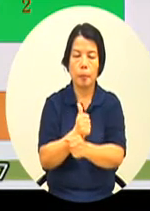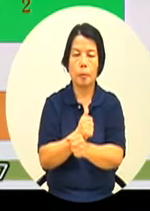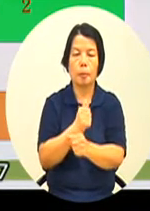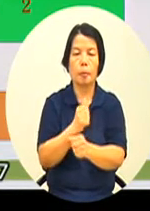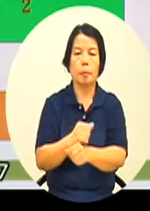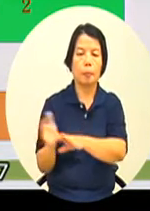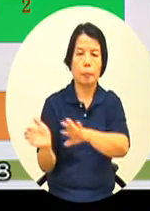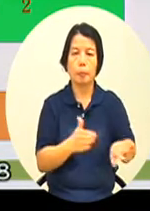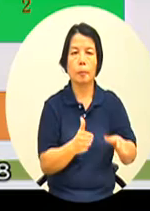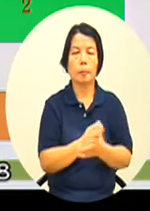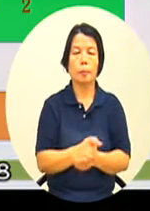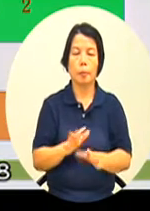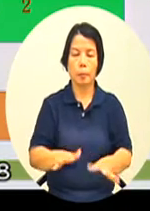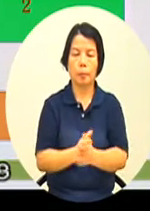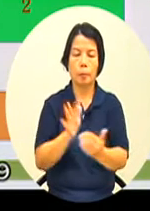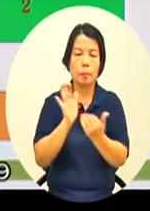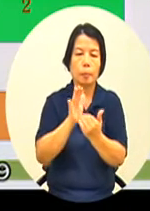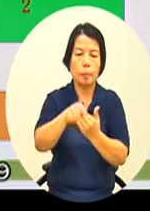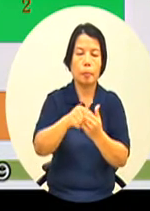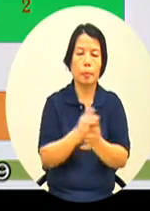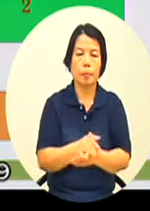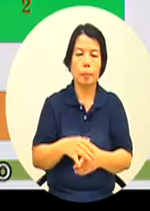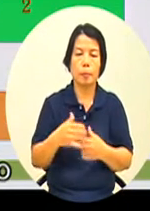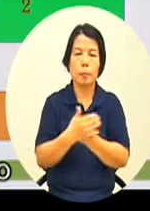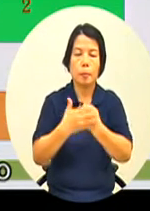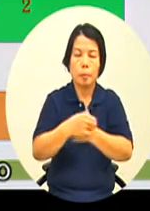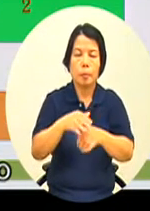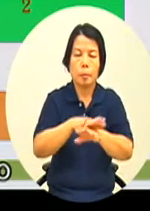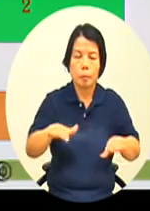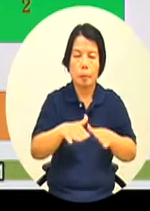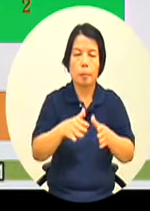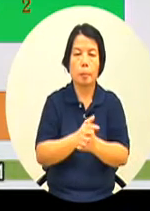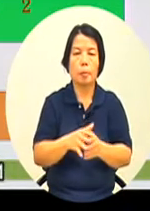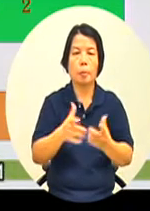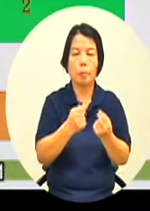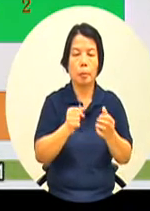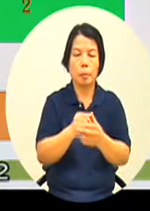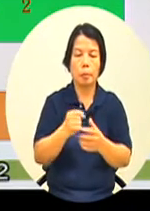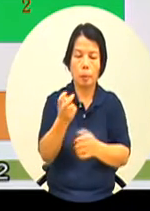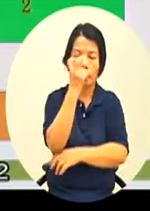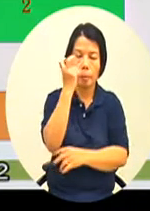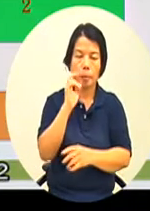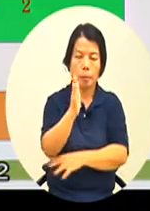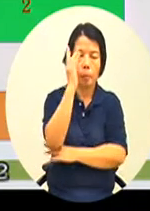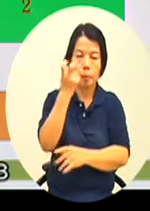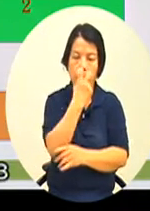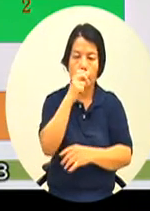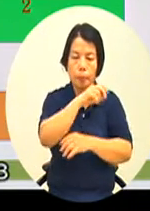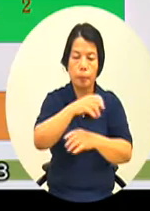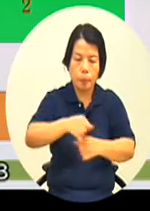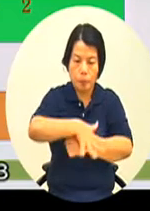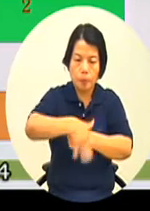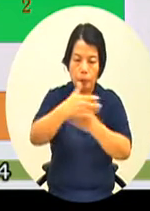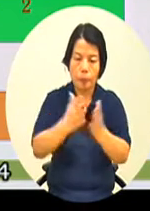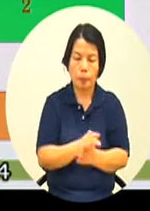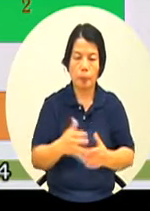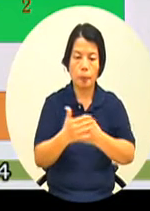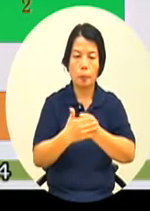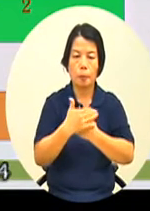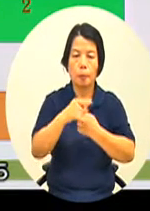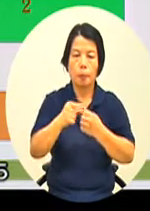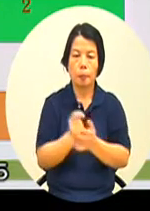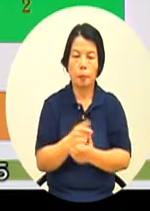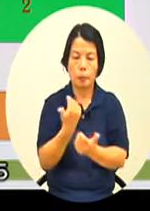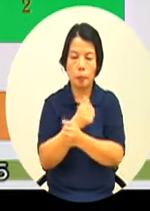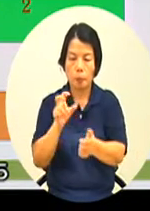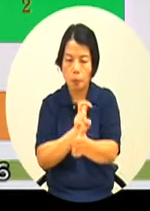化维护措施来防范危安事故。我们督请各政风机构来实施安全维护检查，并追踪管考相